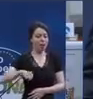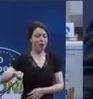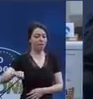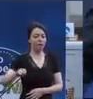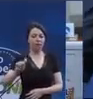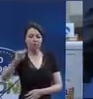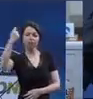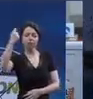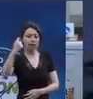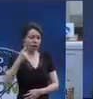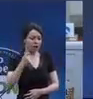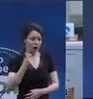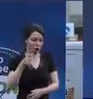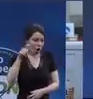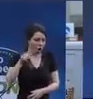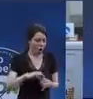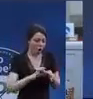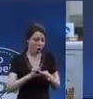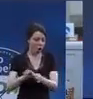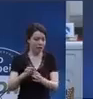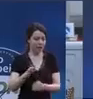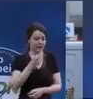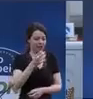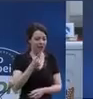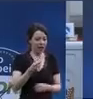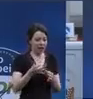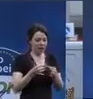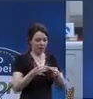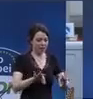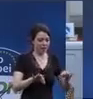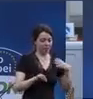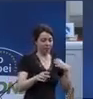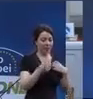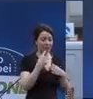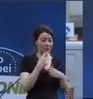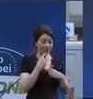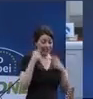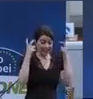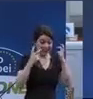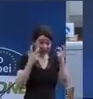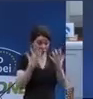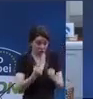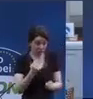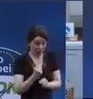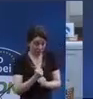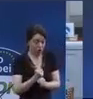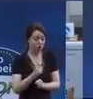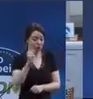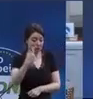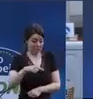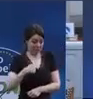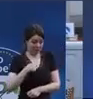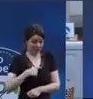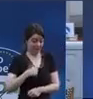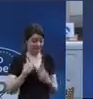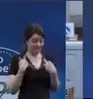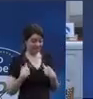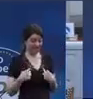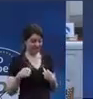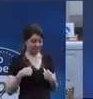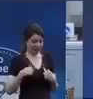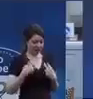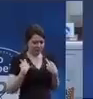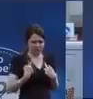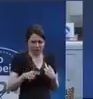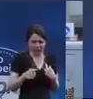abbia successo conta solo quanto sei disponibile a affaticare a lavorare io per me è la vita ed è